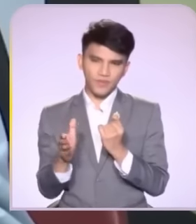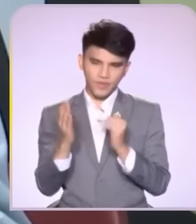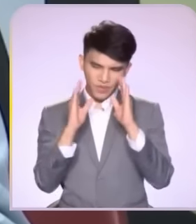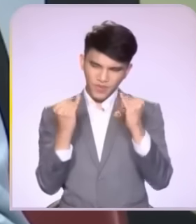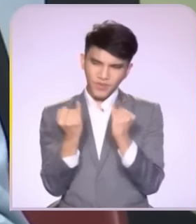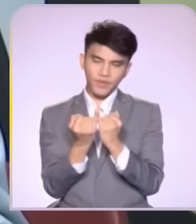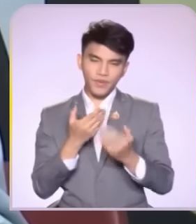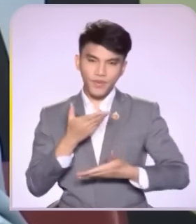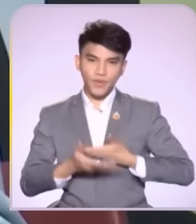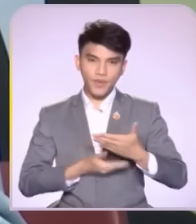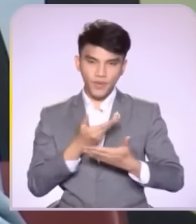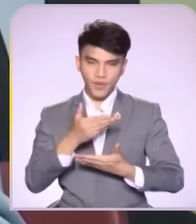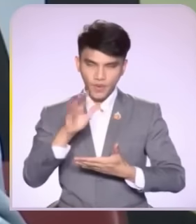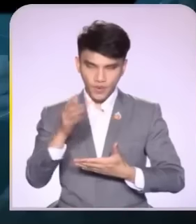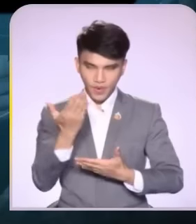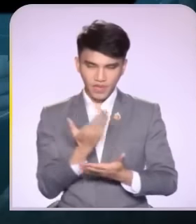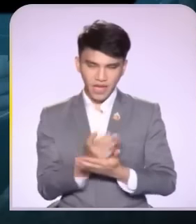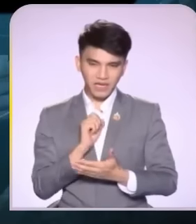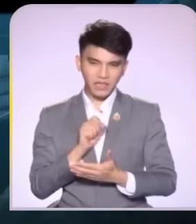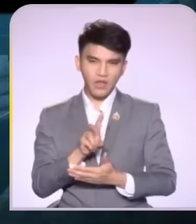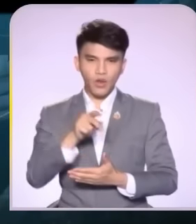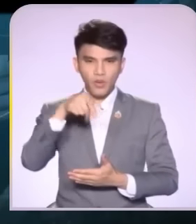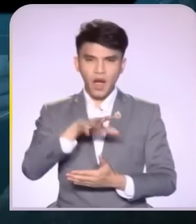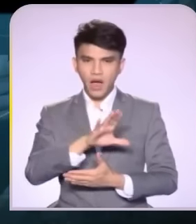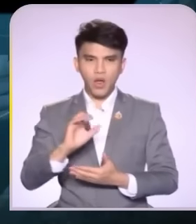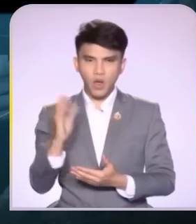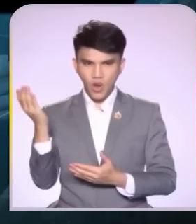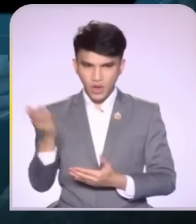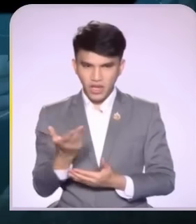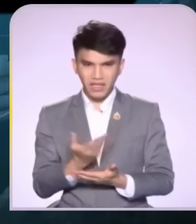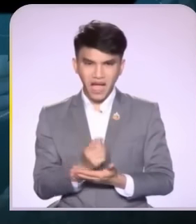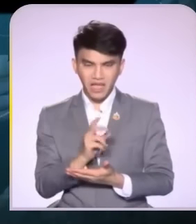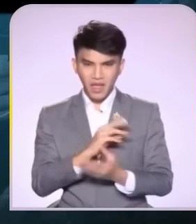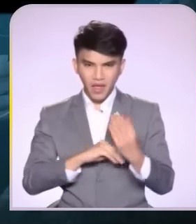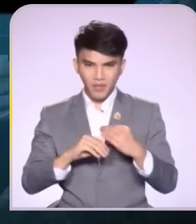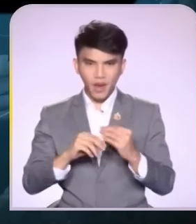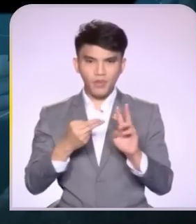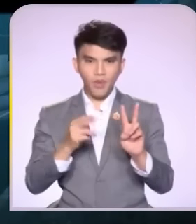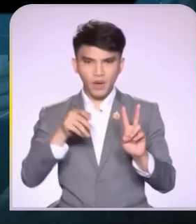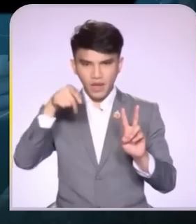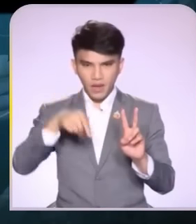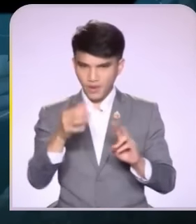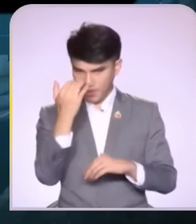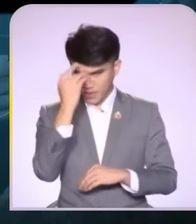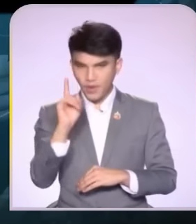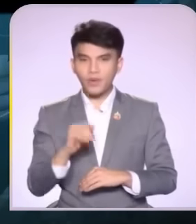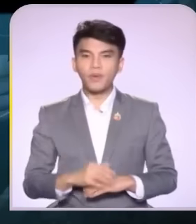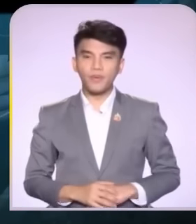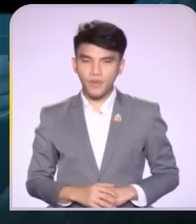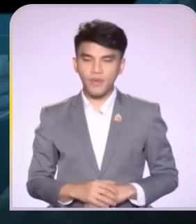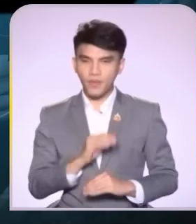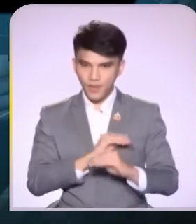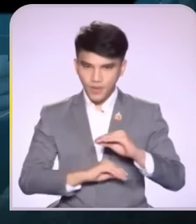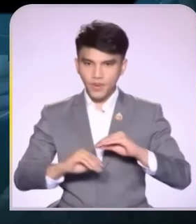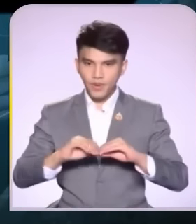ายให้คนสนิทหลังจากนั้นเสียไป 2,500ก็มาชักชวนให้จ่ายเงินอีก 25,000 เพื่ออะไรเพื่อที่จะย